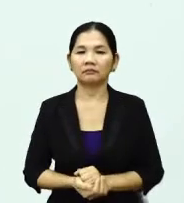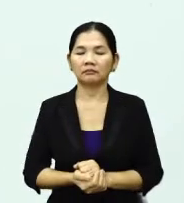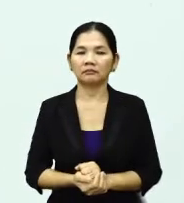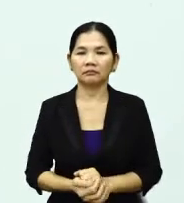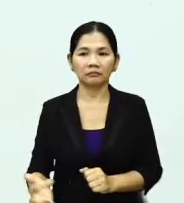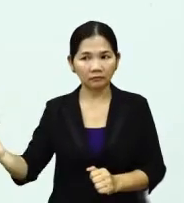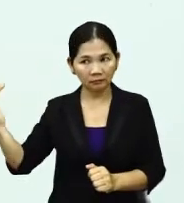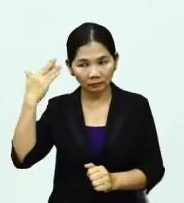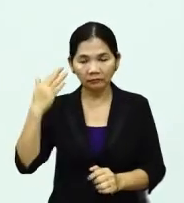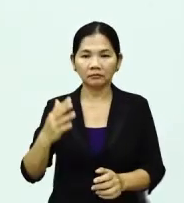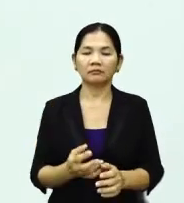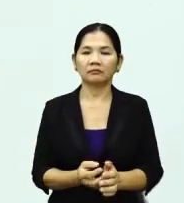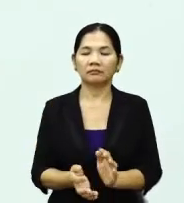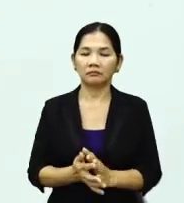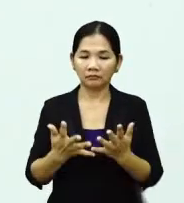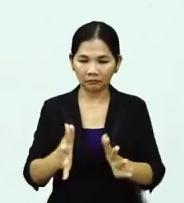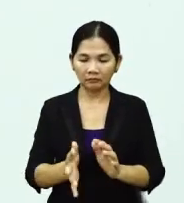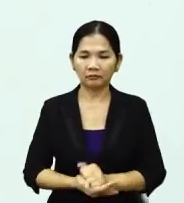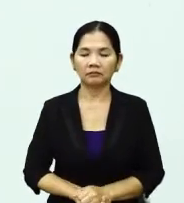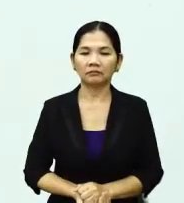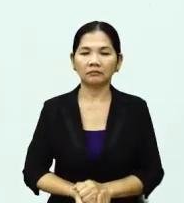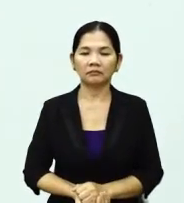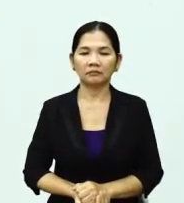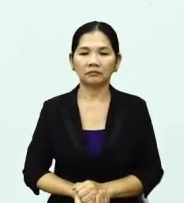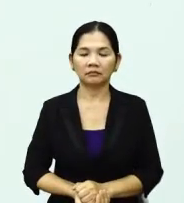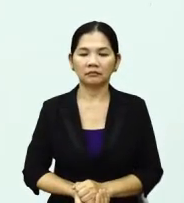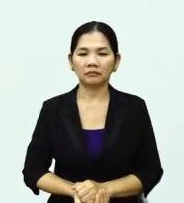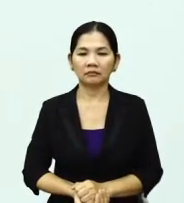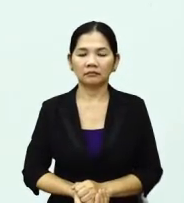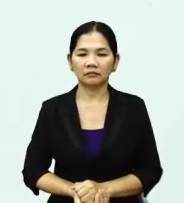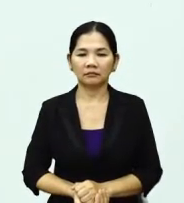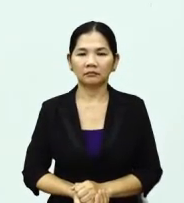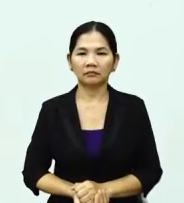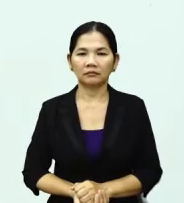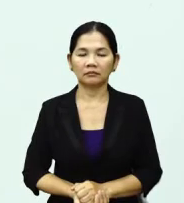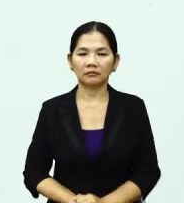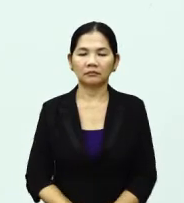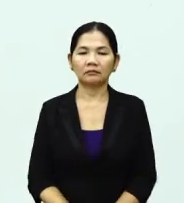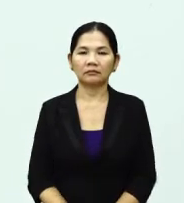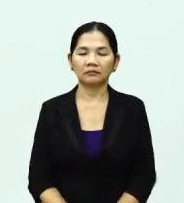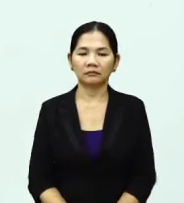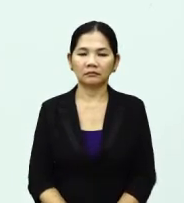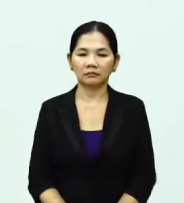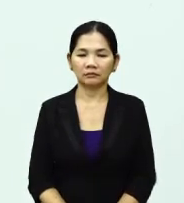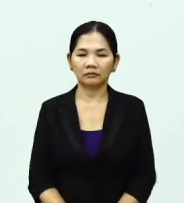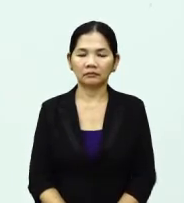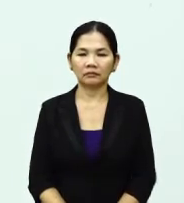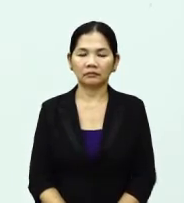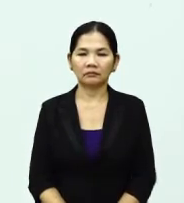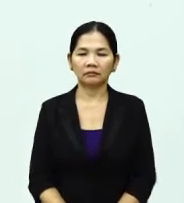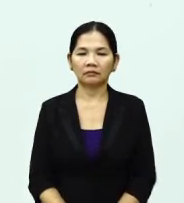tư sạch sắp. Nâng bị xa mà đòn ra hai.